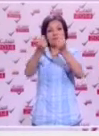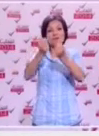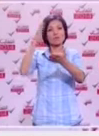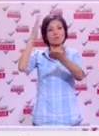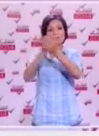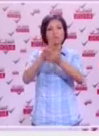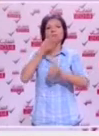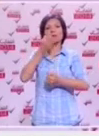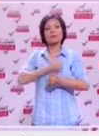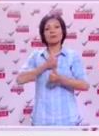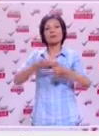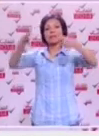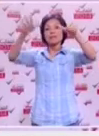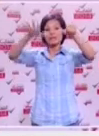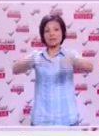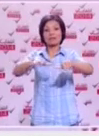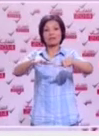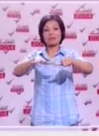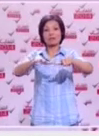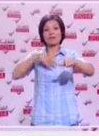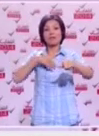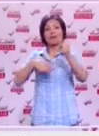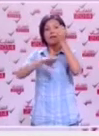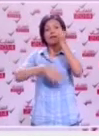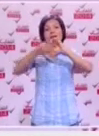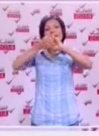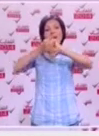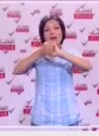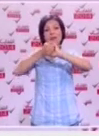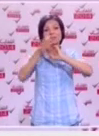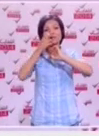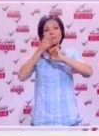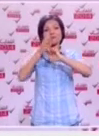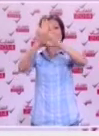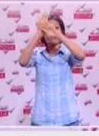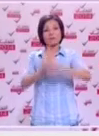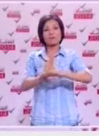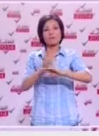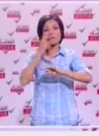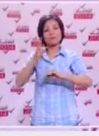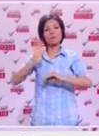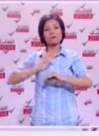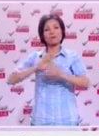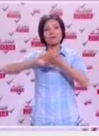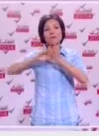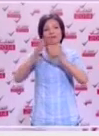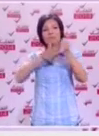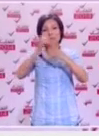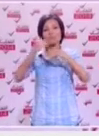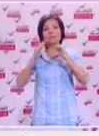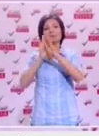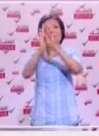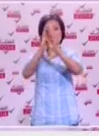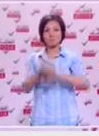من جذوره في ظرف سته اشهر بالاعتماد على سياسه الامن الشامل وتكريس منظومه الامن الجمهوري وتوفير جميع الامكانيات